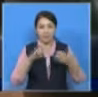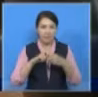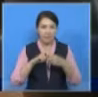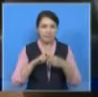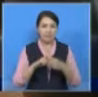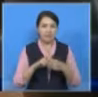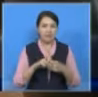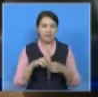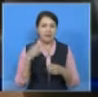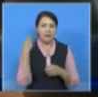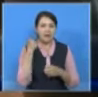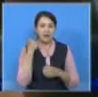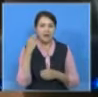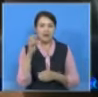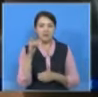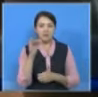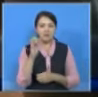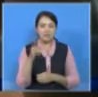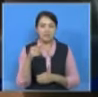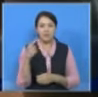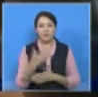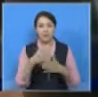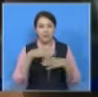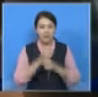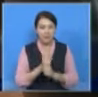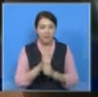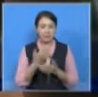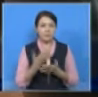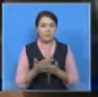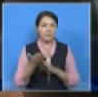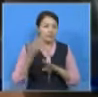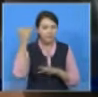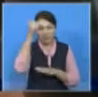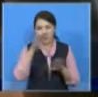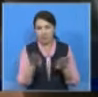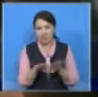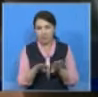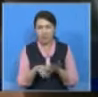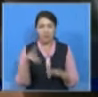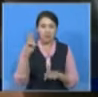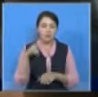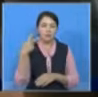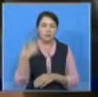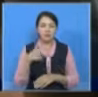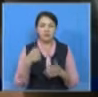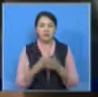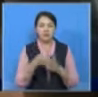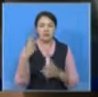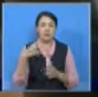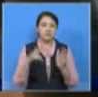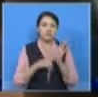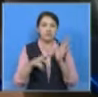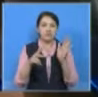проблемалық алименттер бойынша атқарушылық өндірістердің саны біршама азайды, былтырғы кезеңмен салыстырғанда 230-дан 228-ге